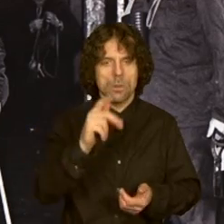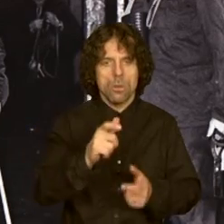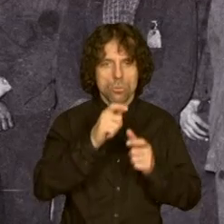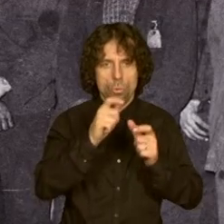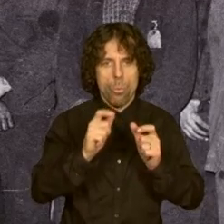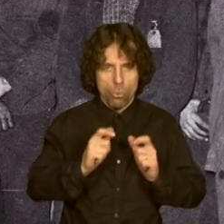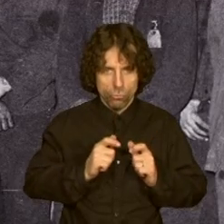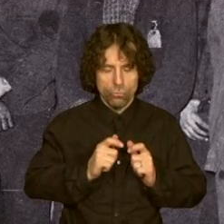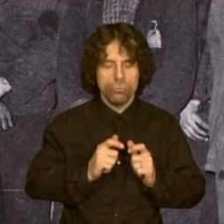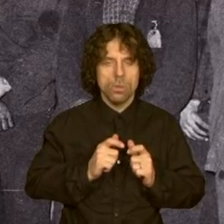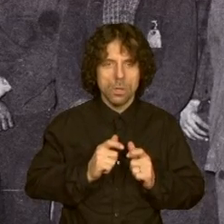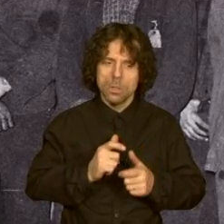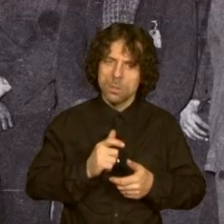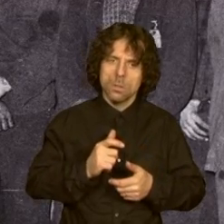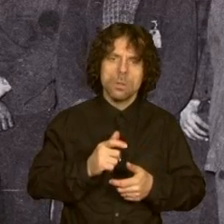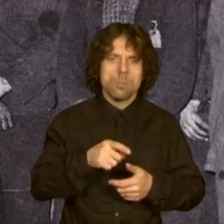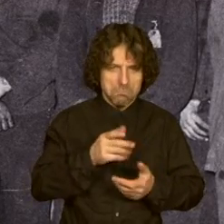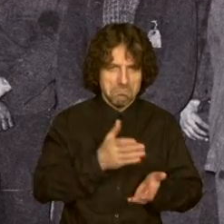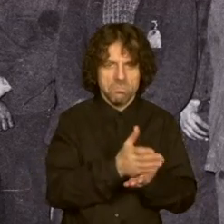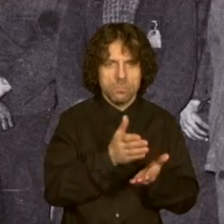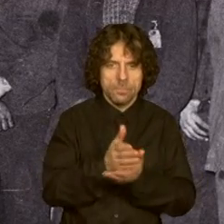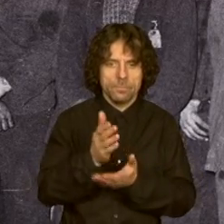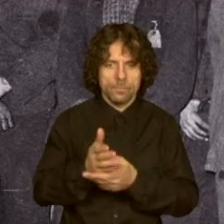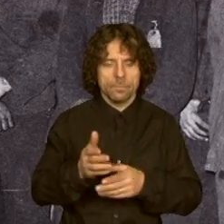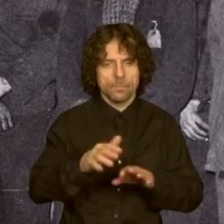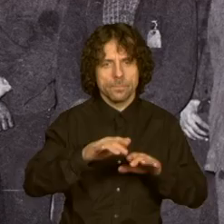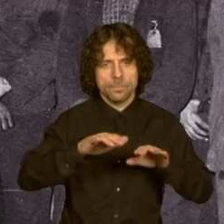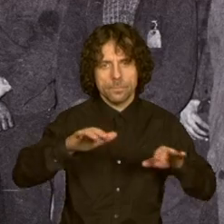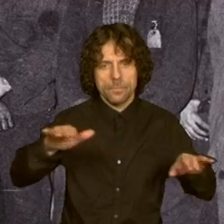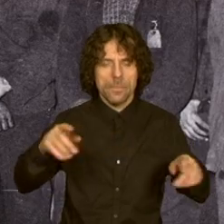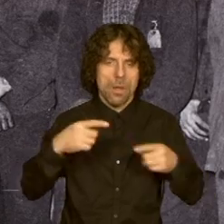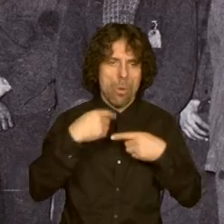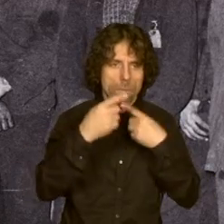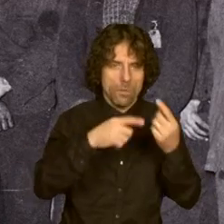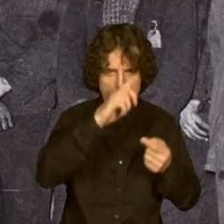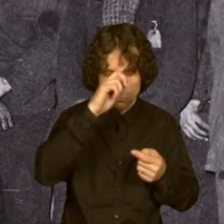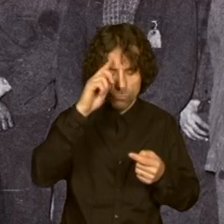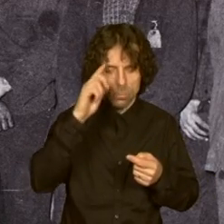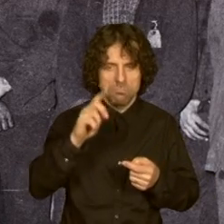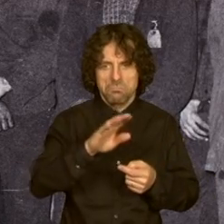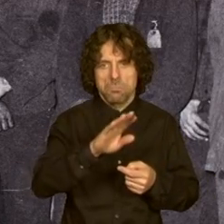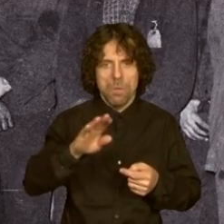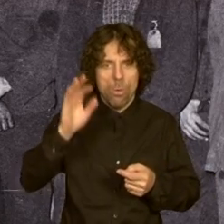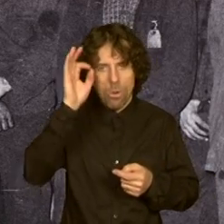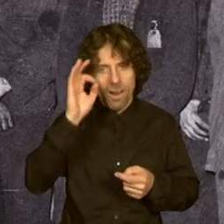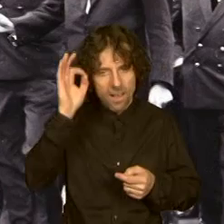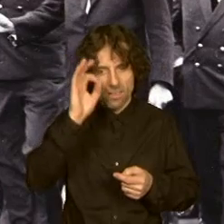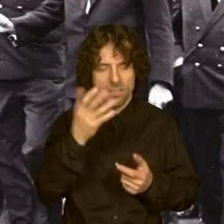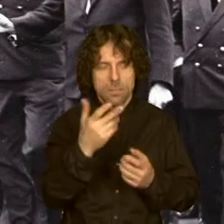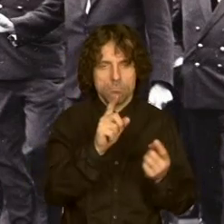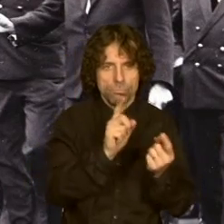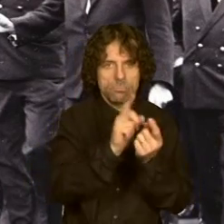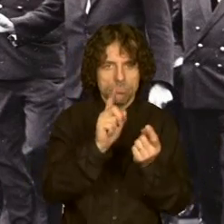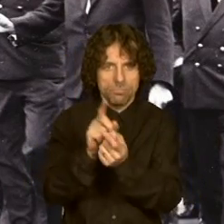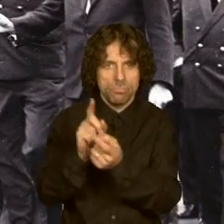każdemu, kto zgłosił się do niego ze swoimi problemami. Istnieje wiele opowieści ludzi, którzy mieli okazję się